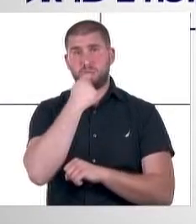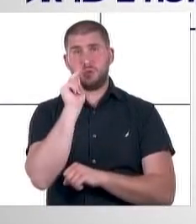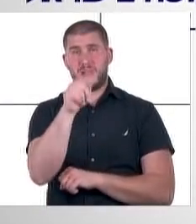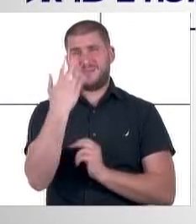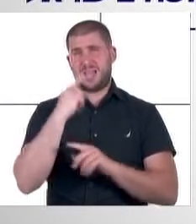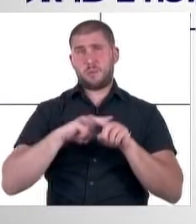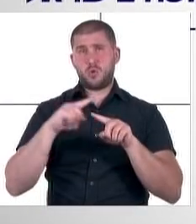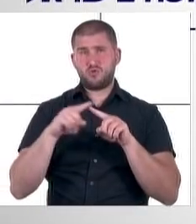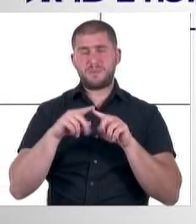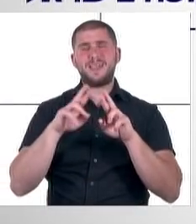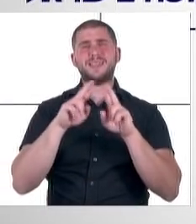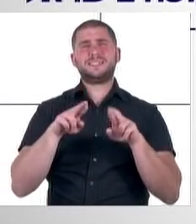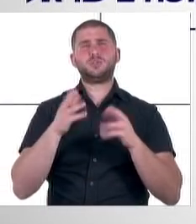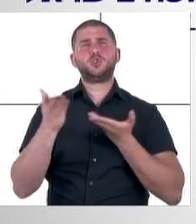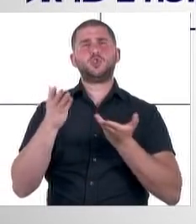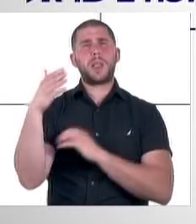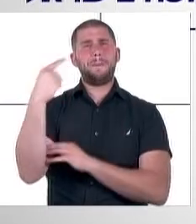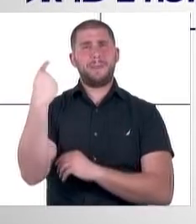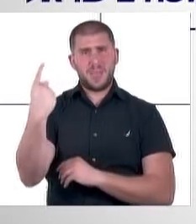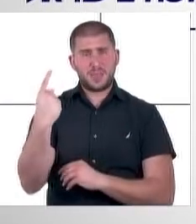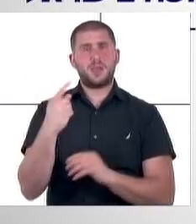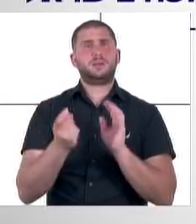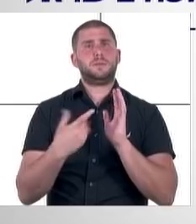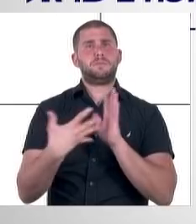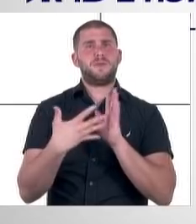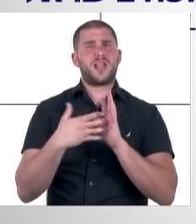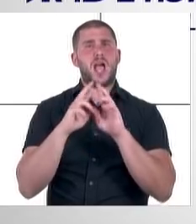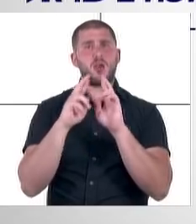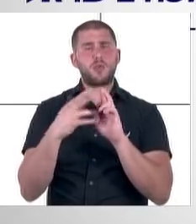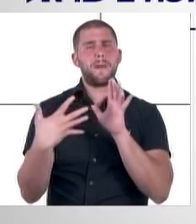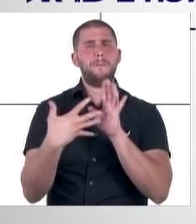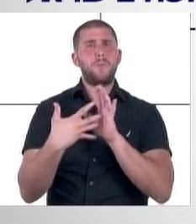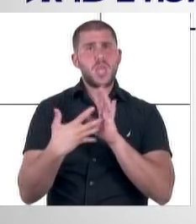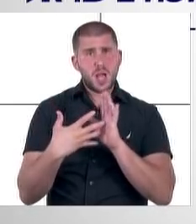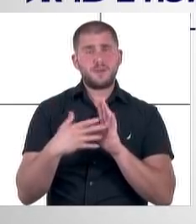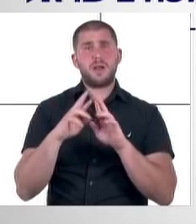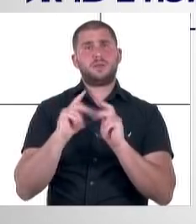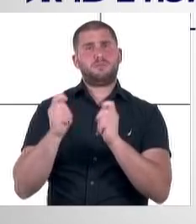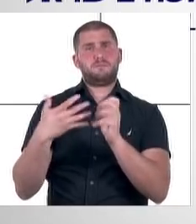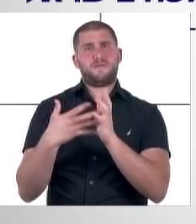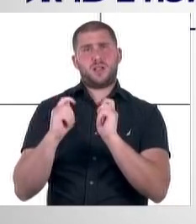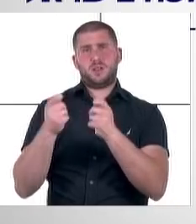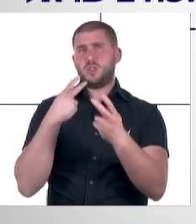כמה חודשים לנציבות שירות המדינה, נדרש מבקר הרשות לבדיקתן, המבקר העביר את התייחסותו